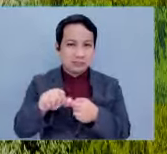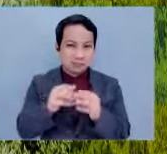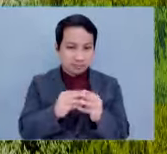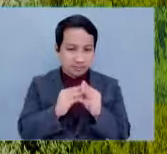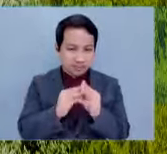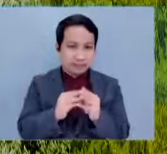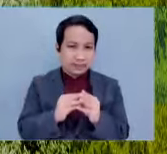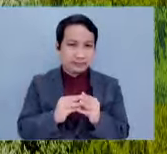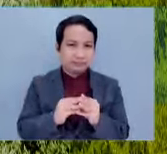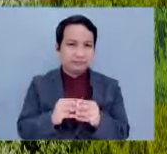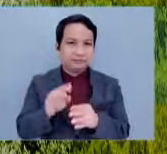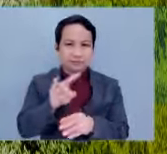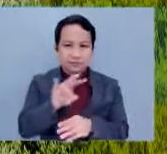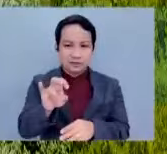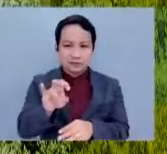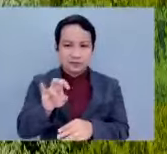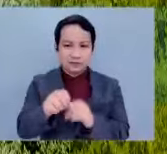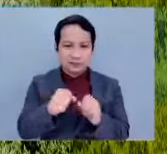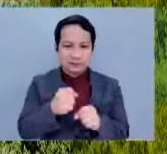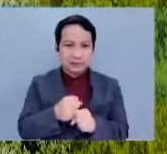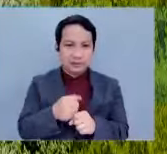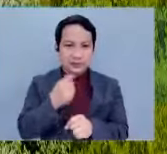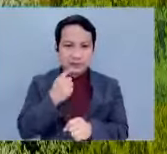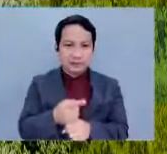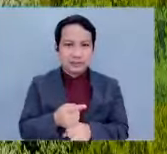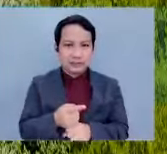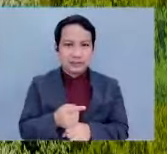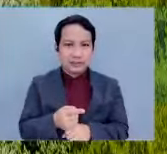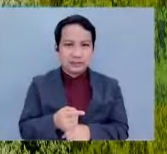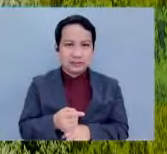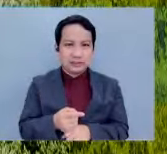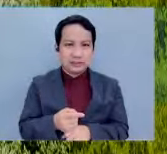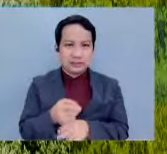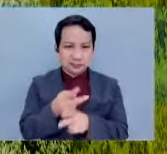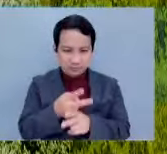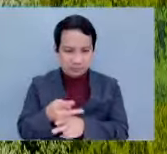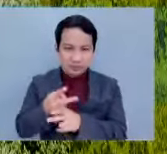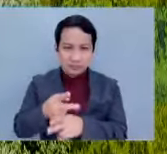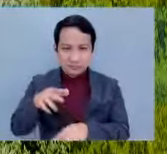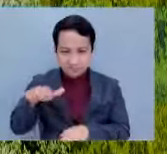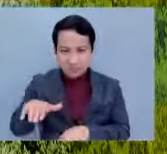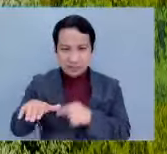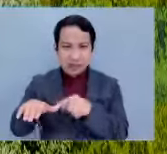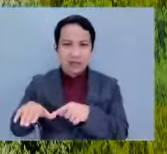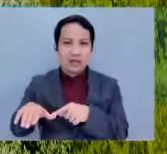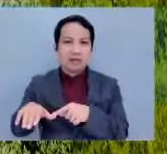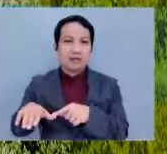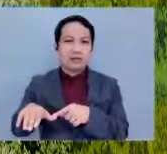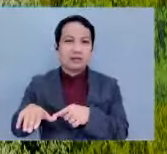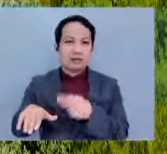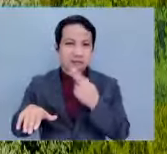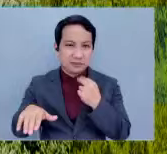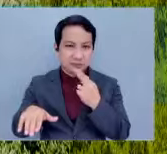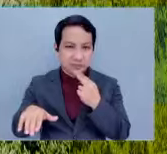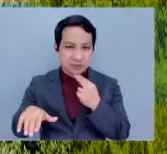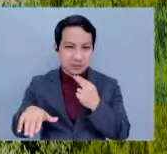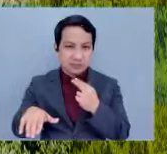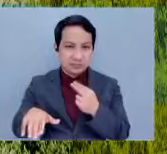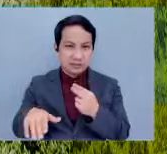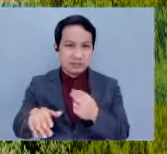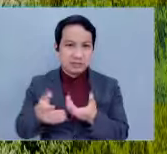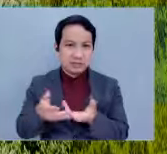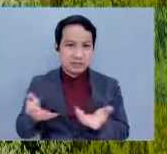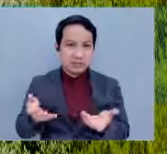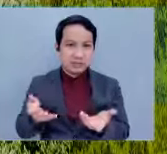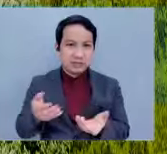for 700 years. Kaya parang ito yung nangangalaga, tapos bata, tapos ang cute-cute niya. Pero aside from